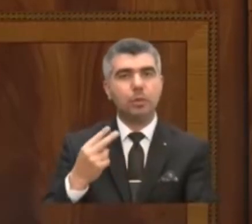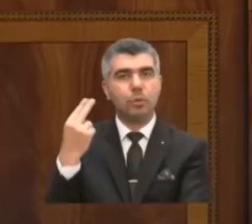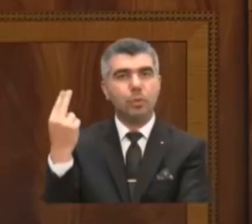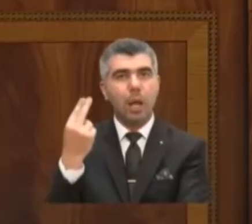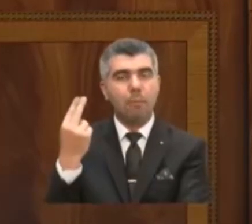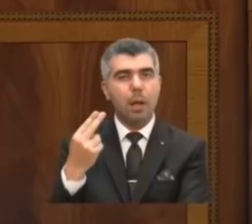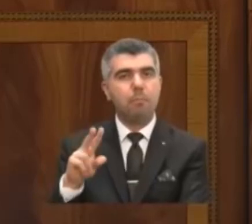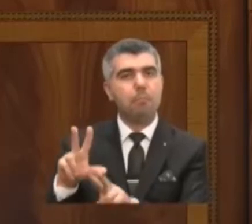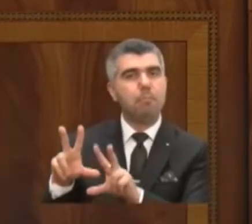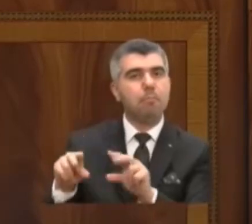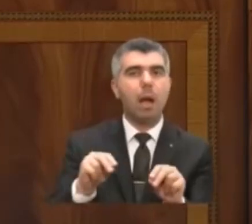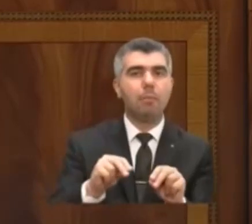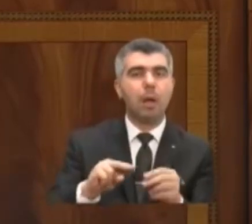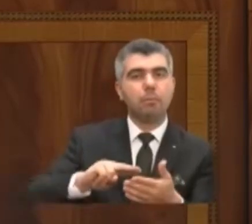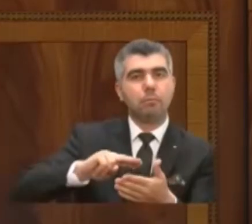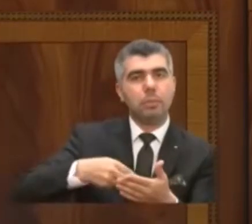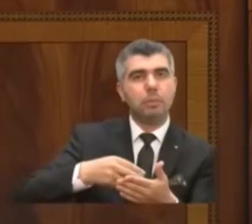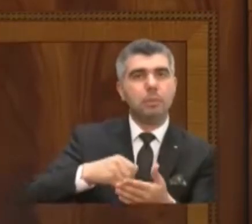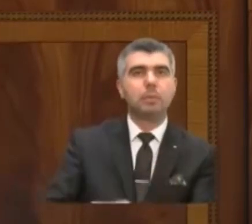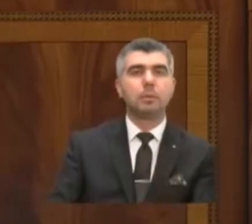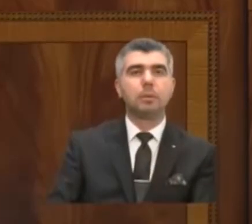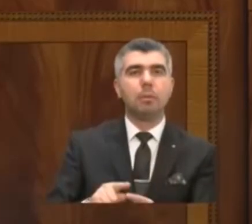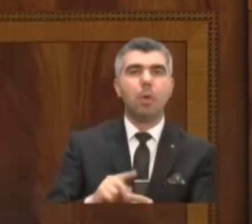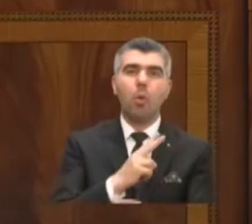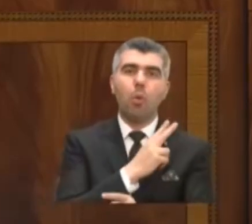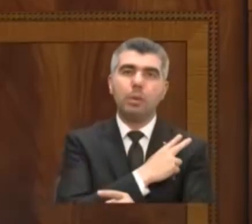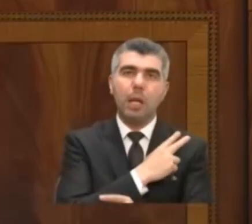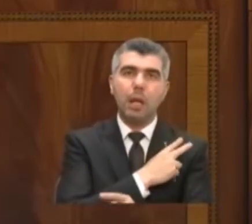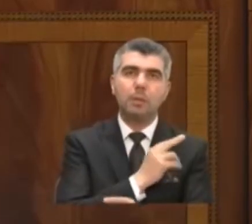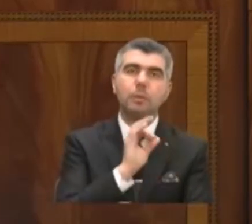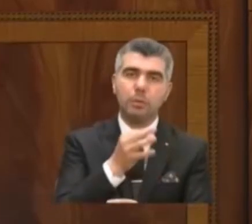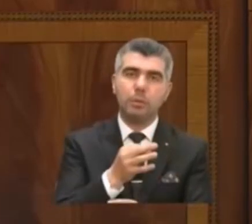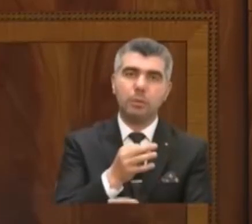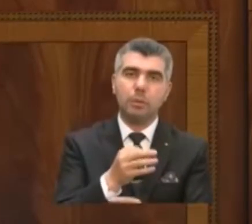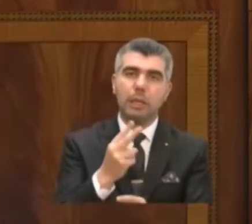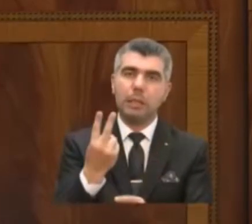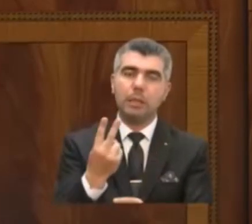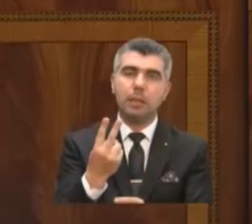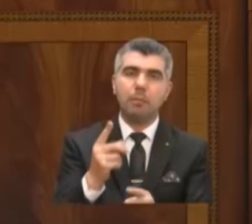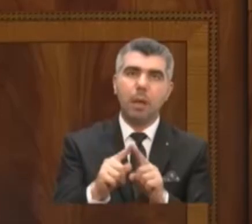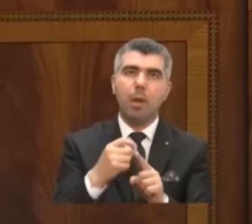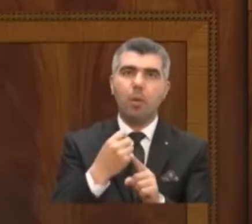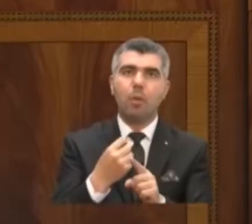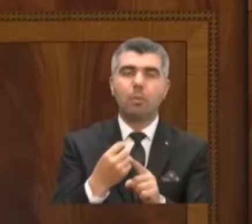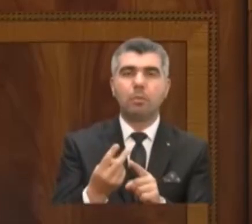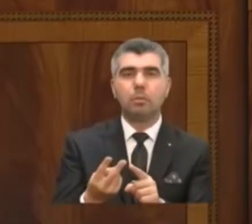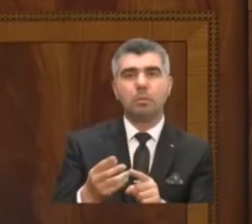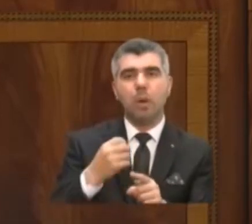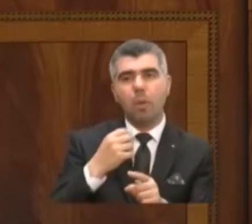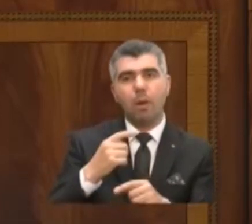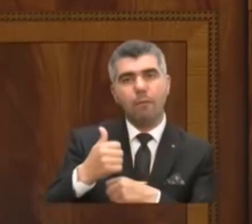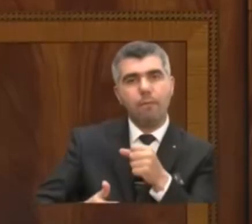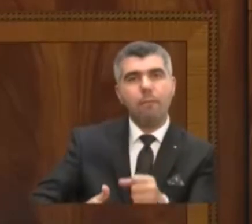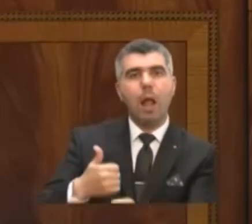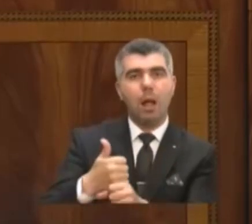نفس التوقيع باش نوجدوا هاد الأساتذة اللي خصهم فعلا يوصلوا 42,000 يعني في السنة، وهذاك